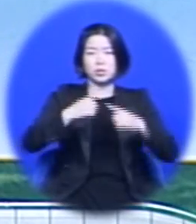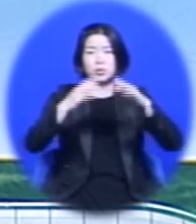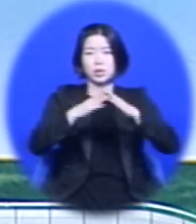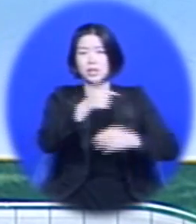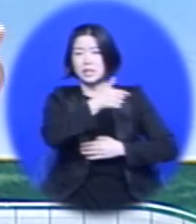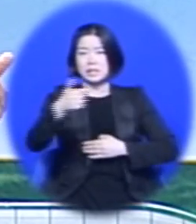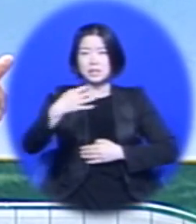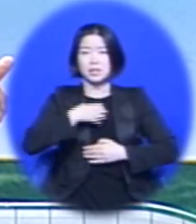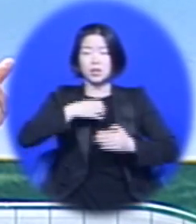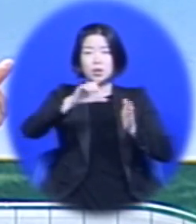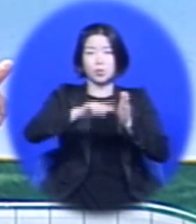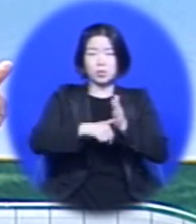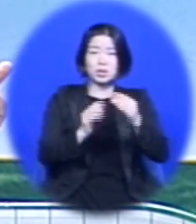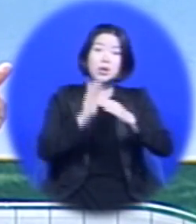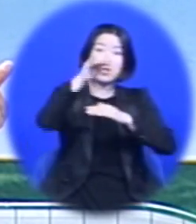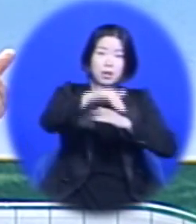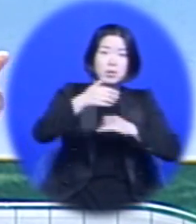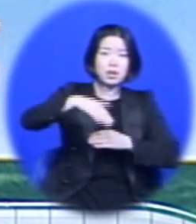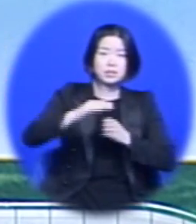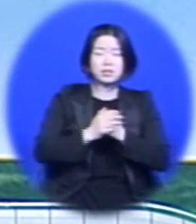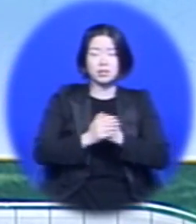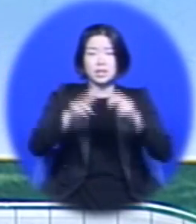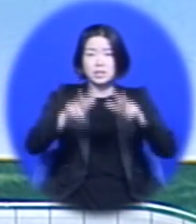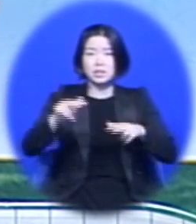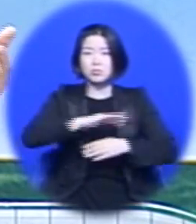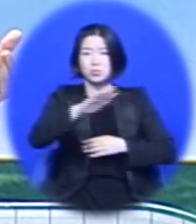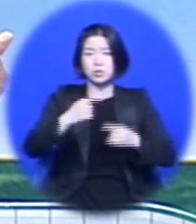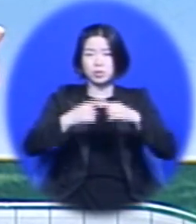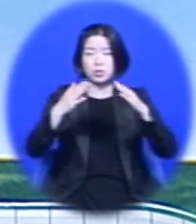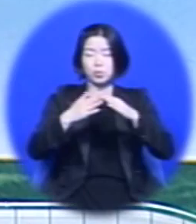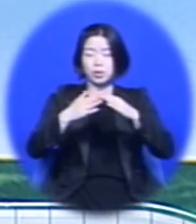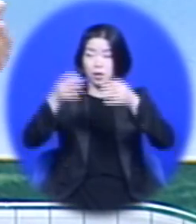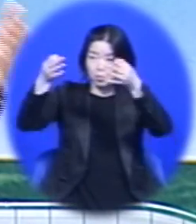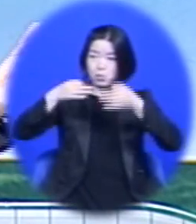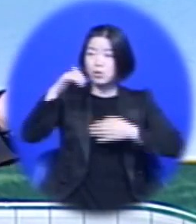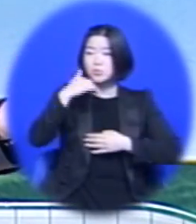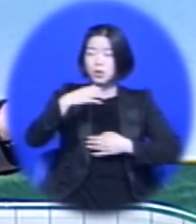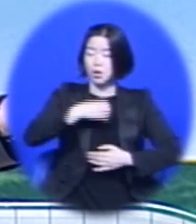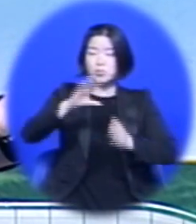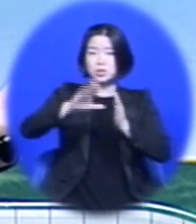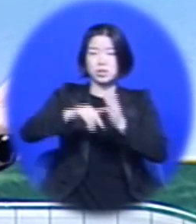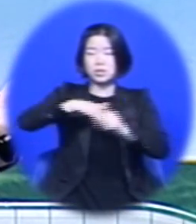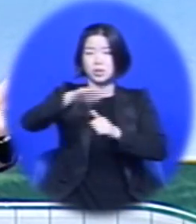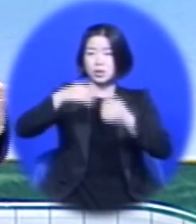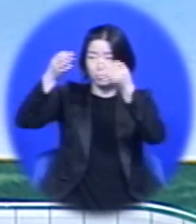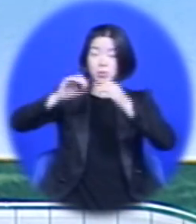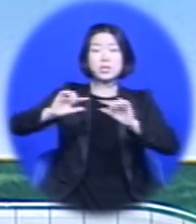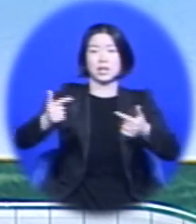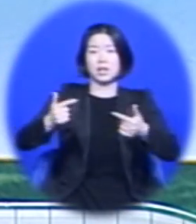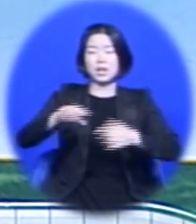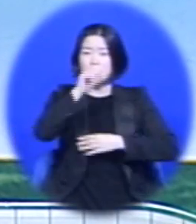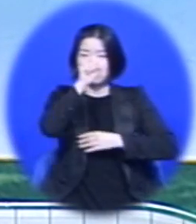위기를 넘어섰습니다. 지금은 우리 교회를 보고 위기 상황이라고 그렇게 별로 느껴지지 않아요. 오히려